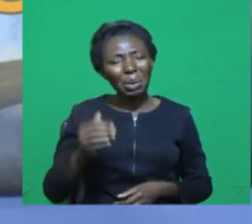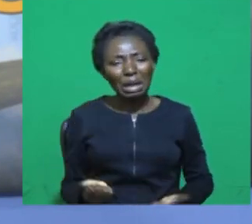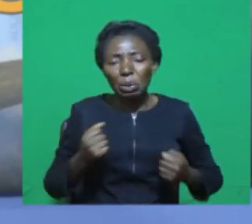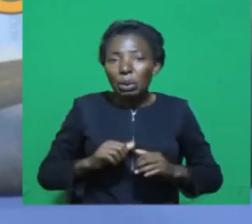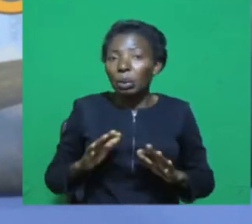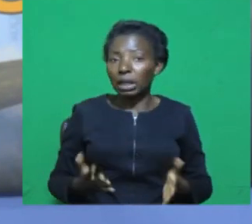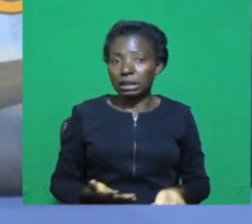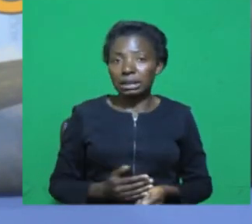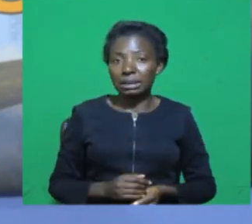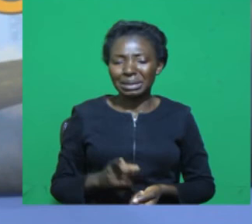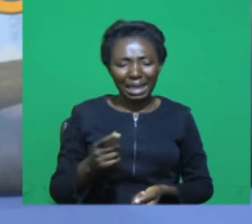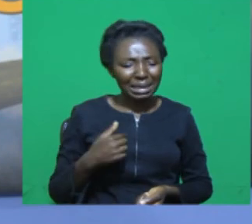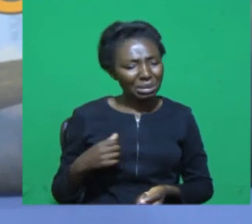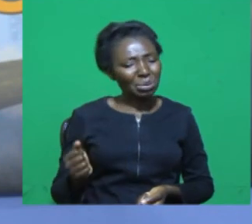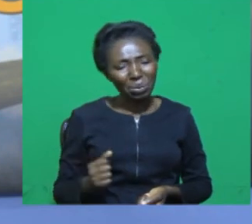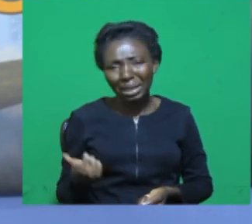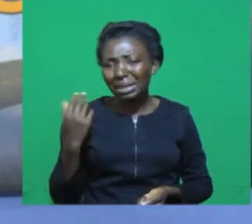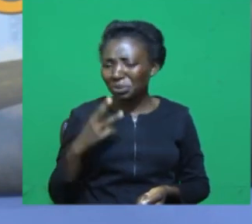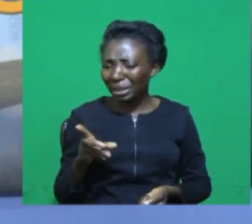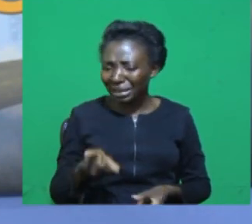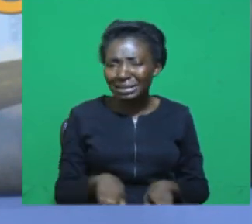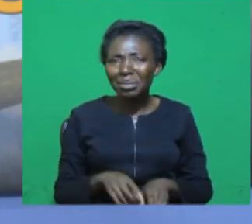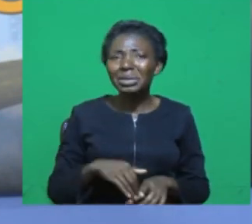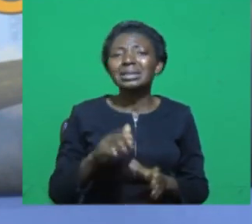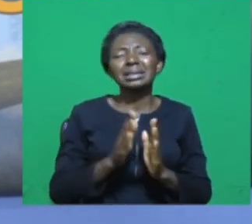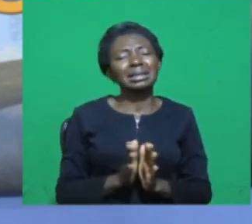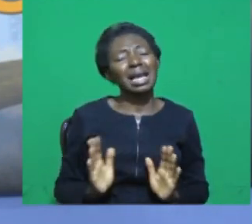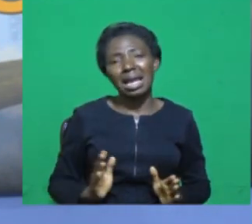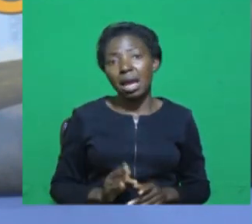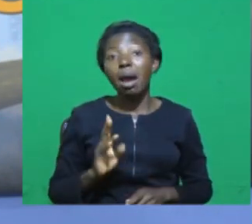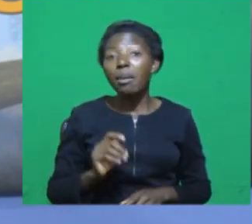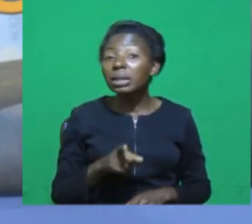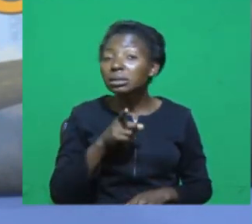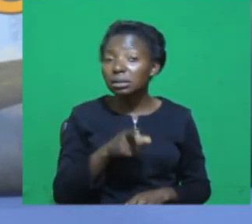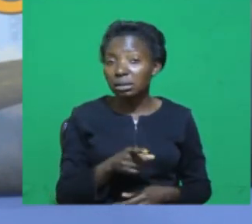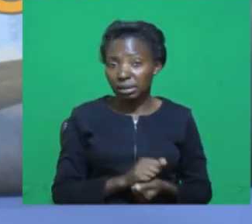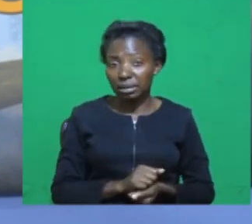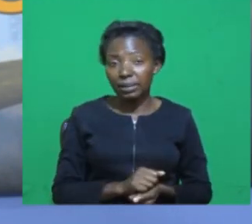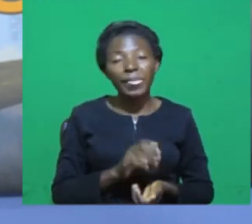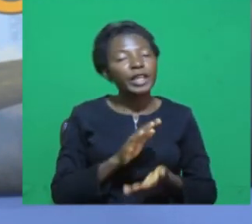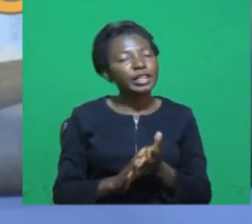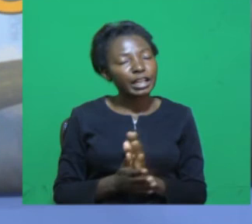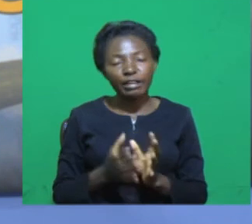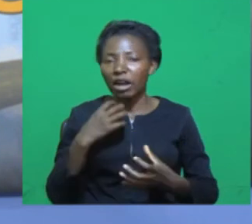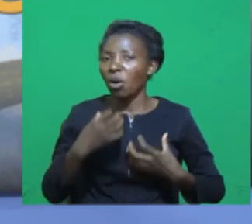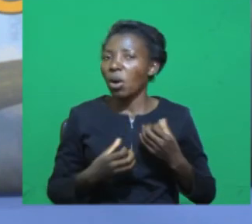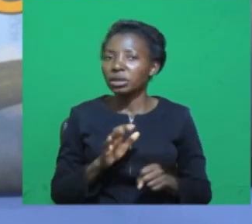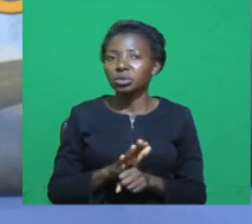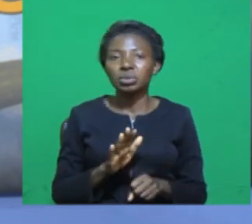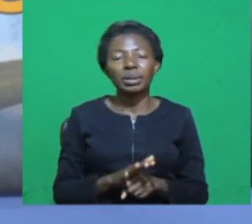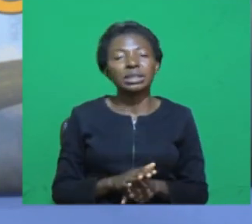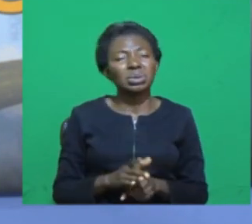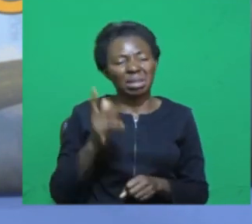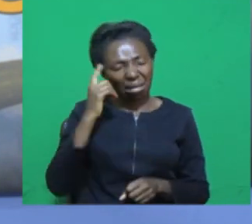chaizvo. Iya haichaite ndakamboipfeka futi nezuro. Zvikanzi nyaya iyoyeyo musanyanye kubatikana sekunge muri